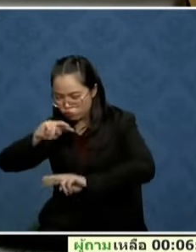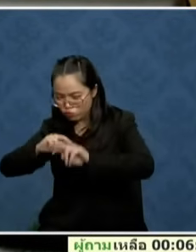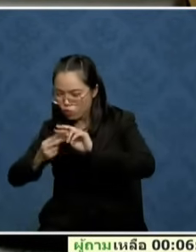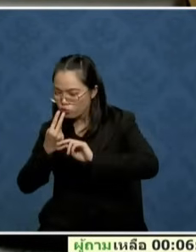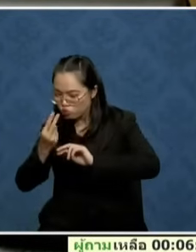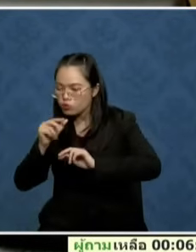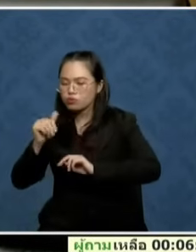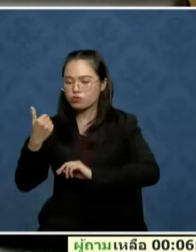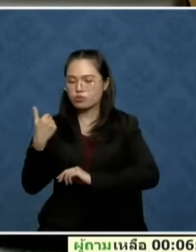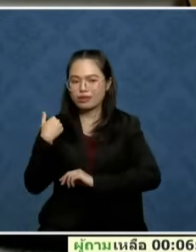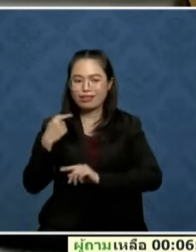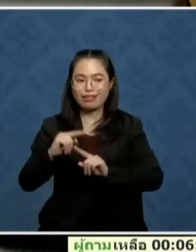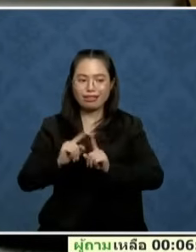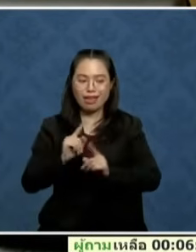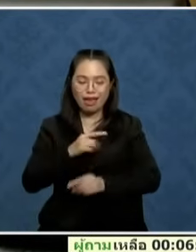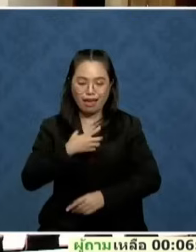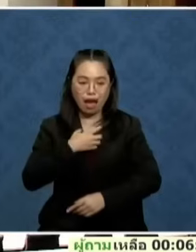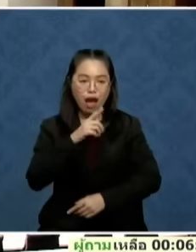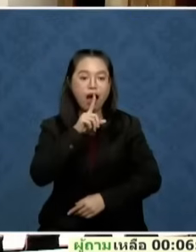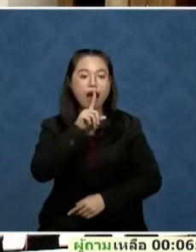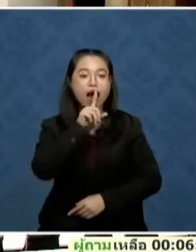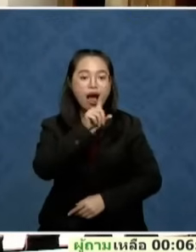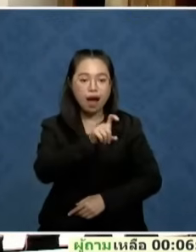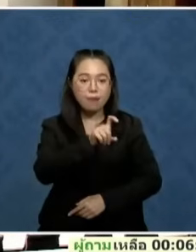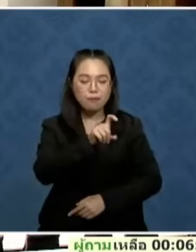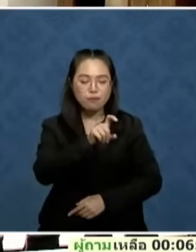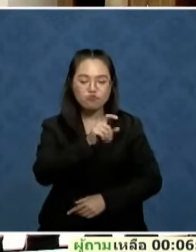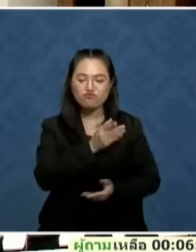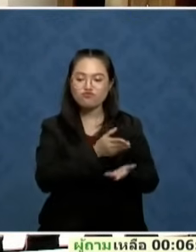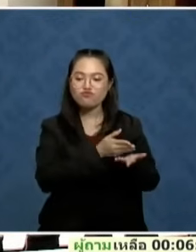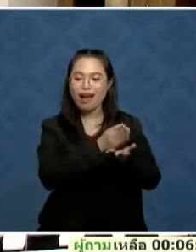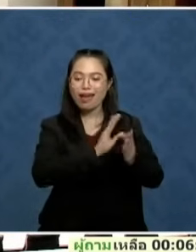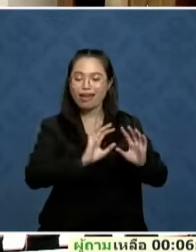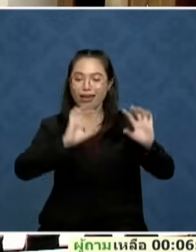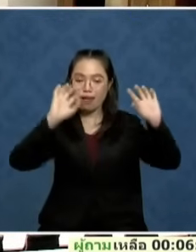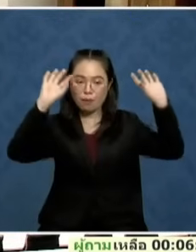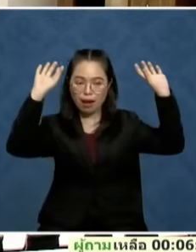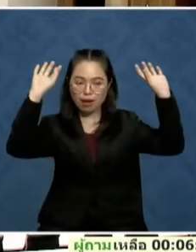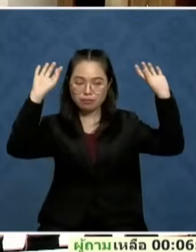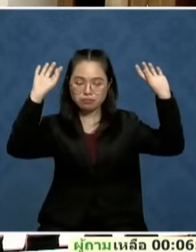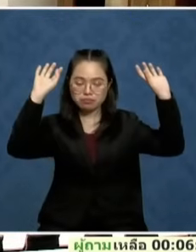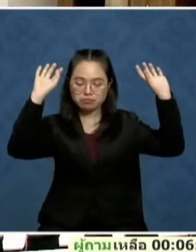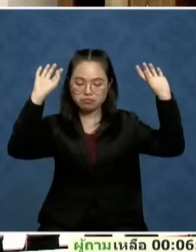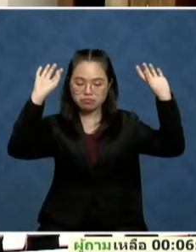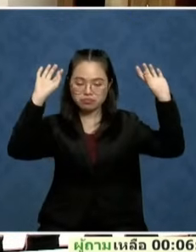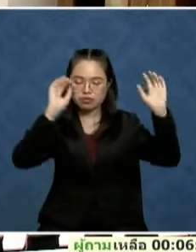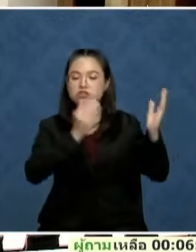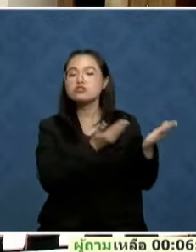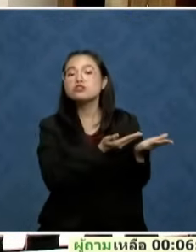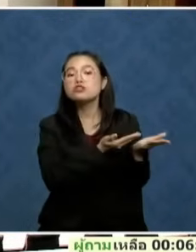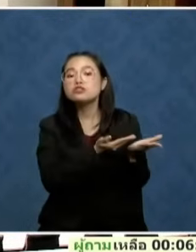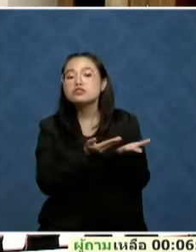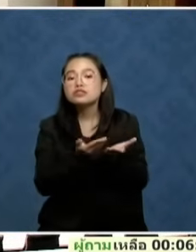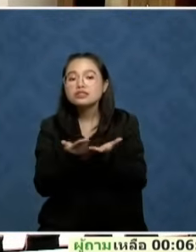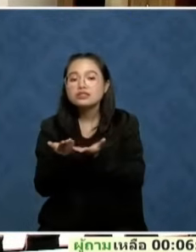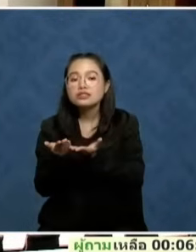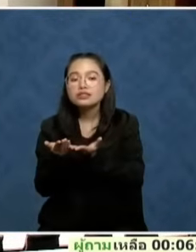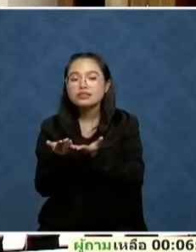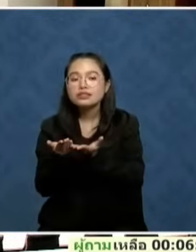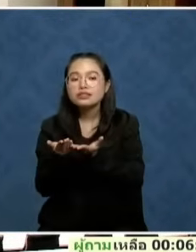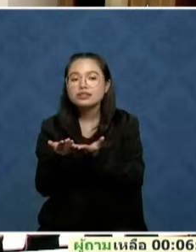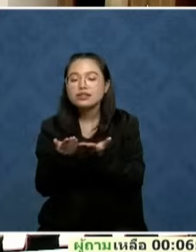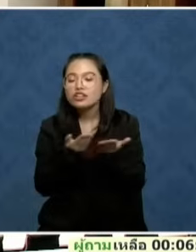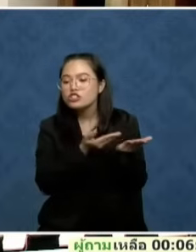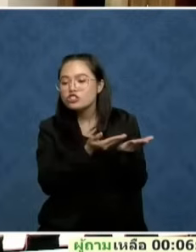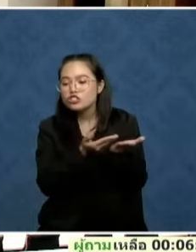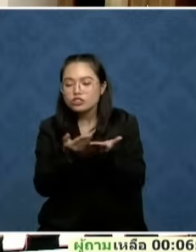ดเนี้ยต้องถามท่านว่าทางรัฐบาลเนี่ยได้เชิญนะครับคุณทอมแอนดรูเนี่ยไปให้ข้อมู